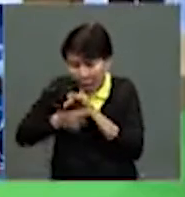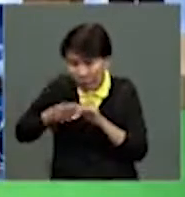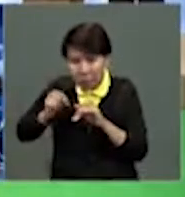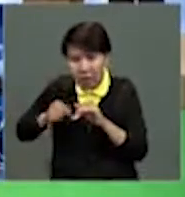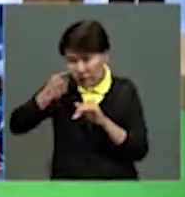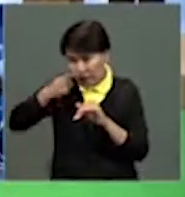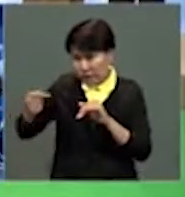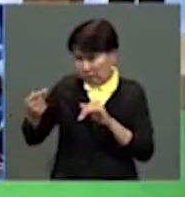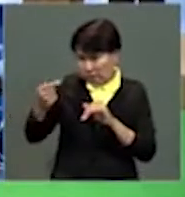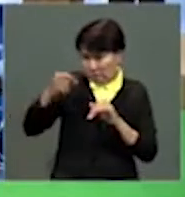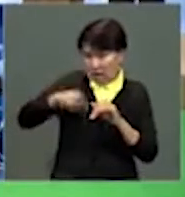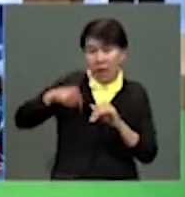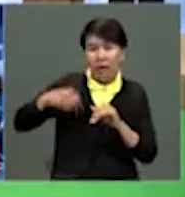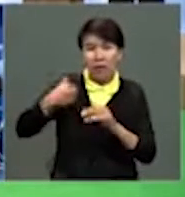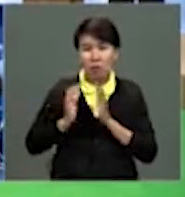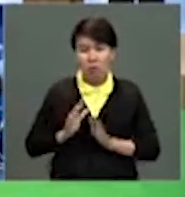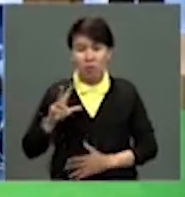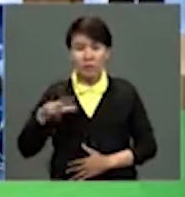ที่เราไม่พบผู้ติดเชื้อในประเทศแต่อย่างสบายใจไม่ได้หนึ่งประเด็นที่ท่านโฆษกพูดเมื่อวันจันทร์ที่ผ่านมาท่านบอกว่าหนึ่งประเด็นที่เราต้องระวังก็คือกลุ่มแรงงานที่เข้ามาโดยไม่ถูกต้องตามกฎหมายหลายคนฟังแล้วอาจจะตกใจอุ๊ย3